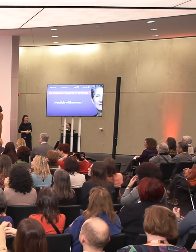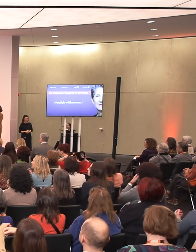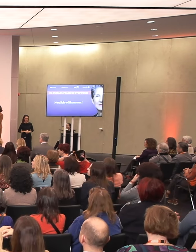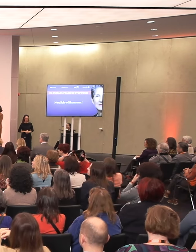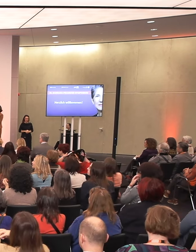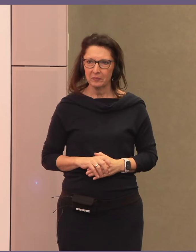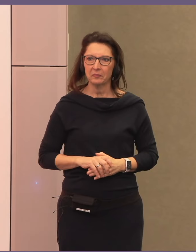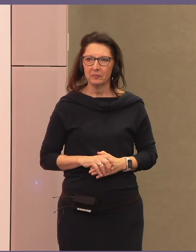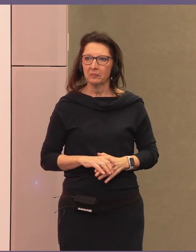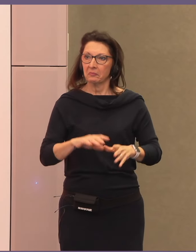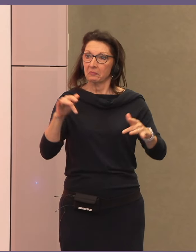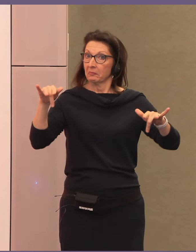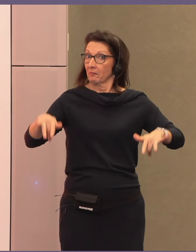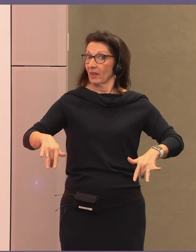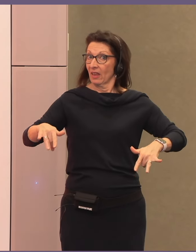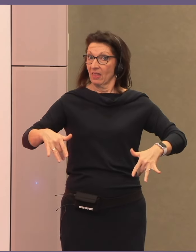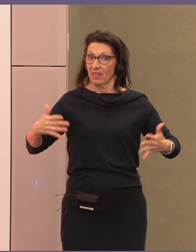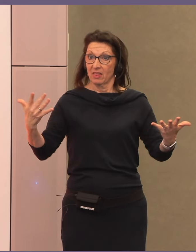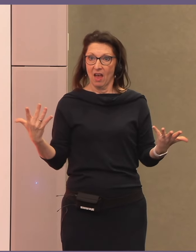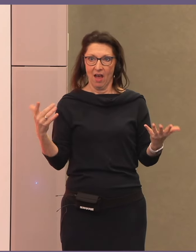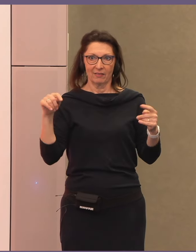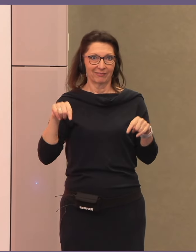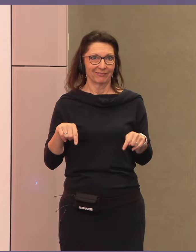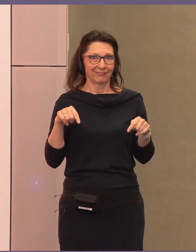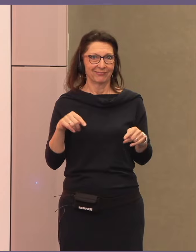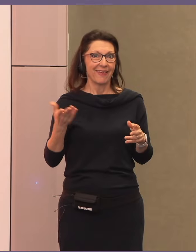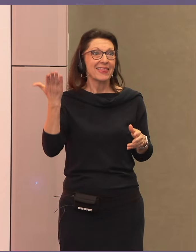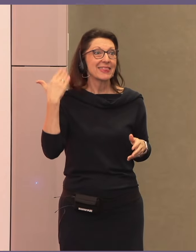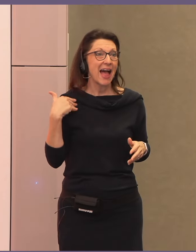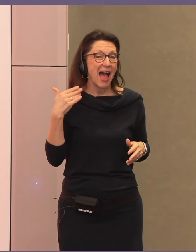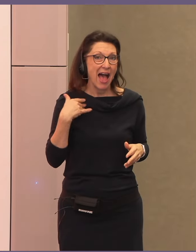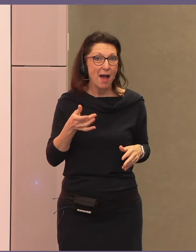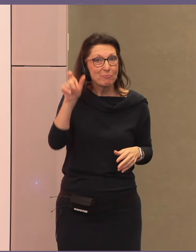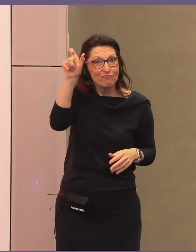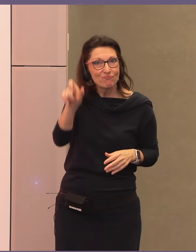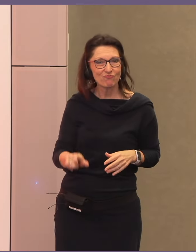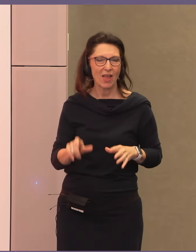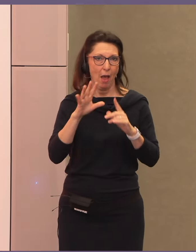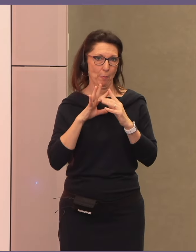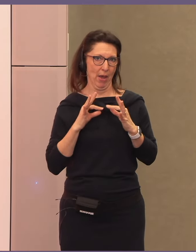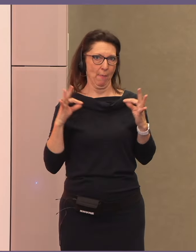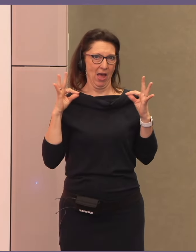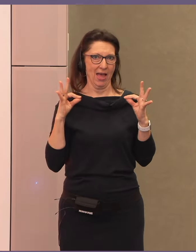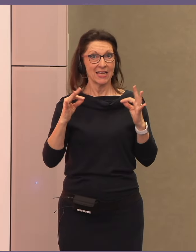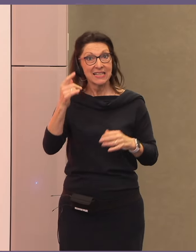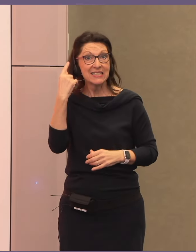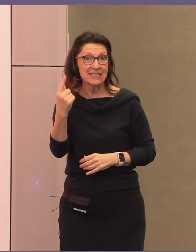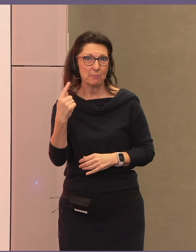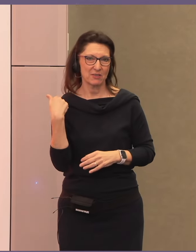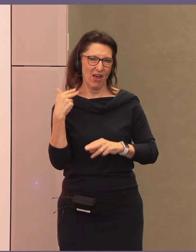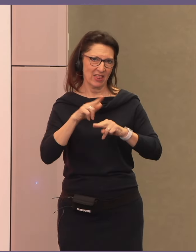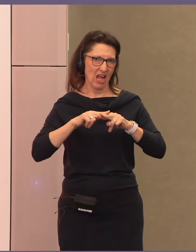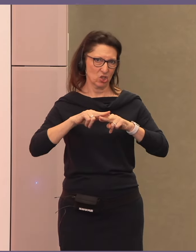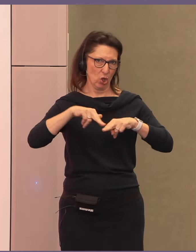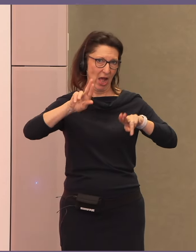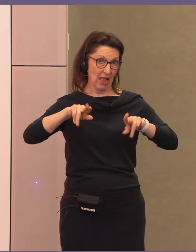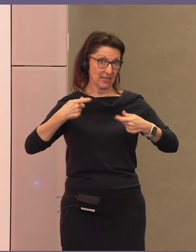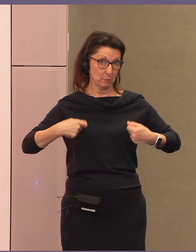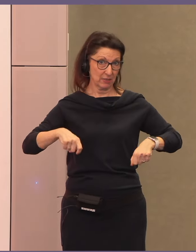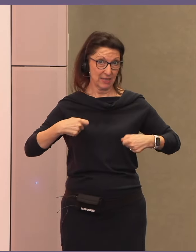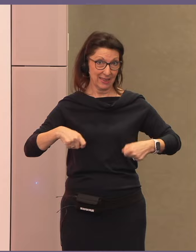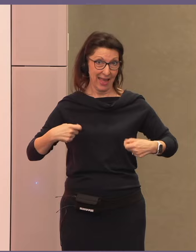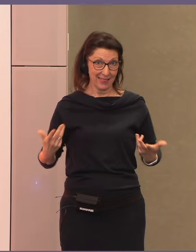Und dass wir hier an der Wirkungsstätte von Barbara-Brammer als Nationalratspräsidentin, auch durch unsere